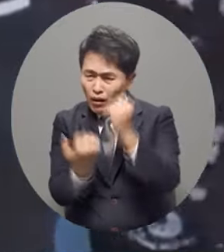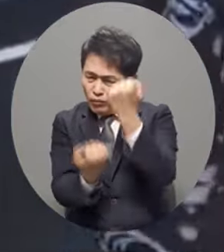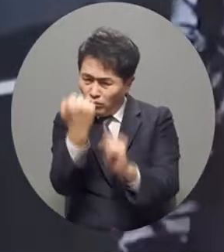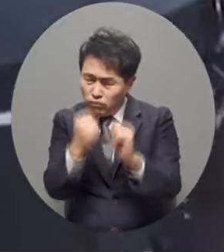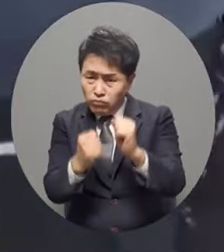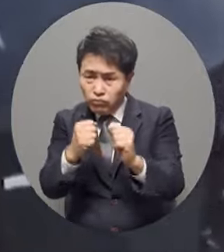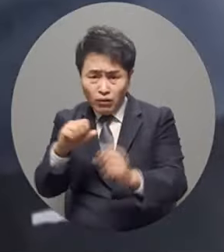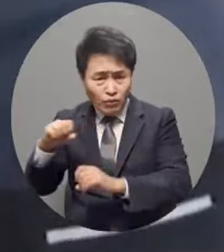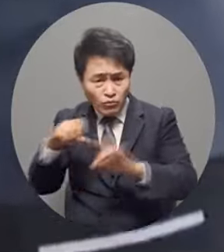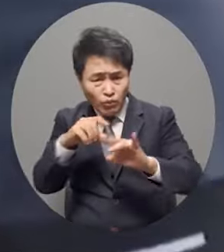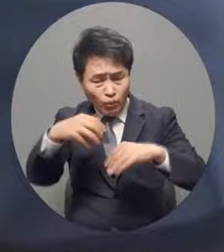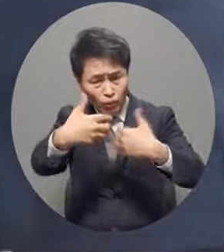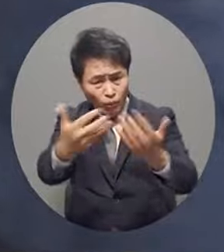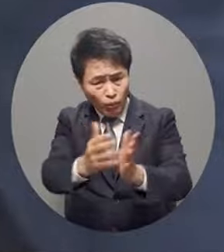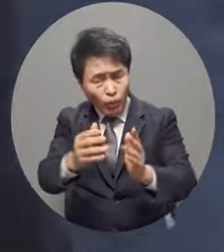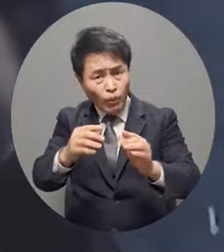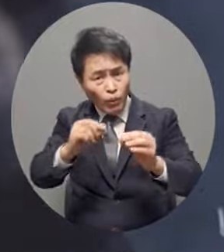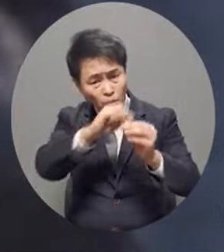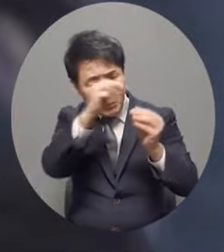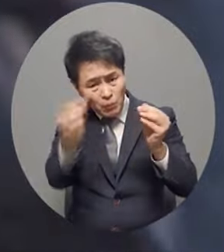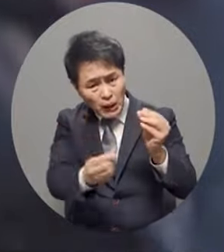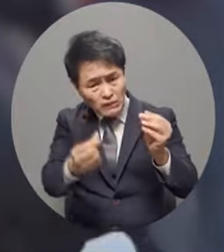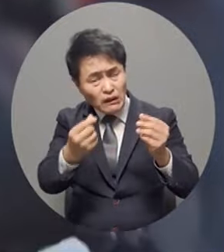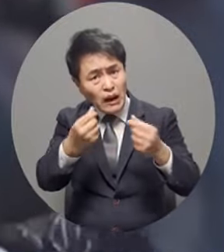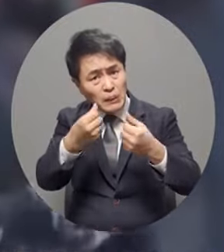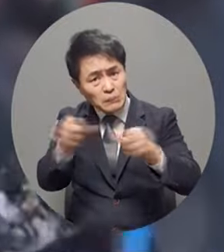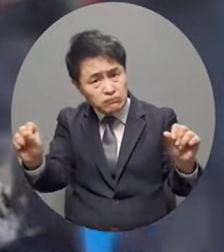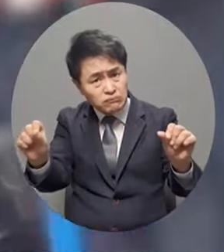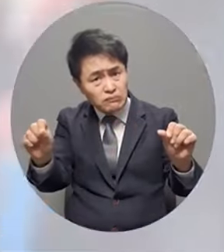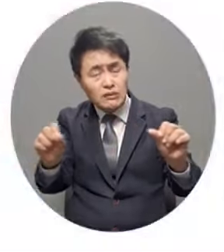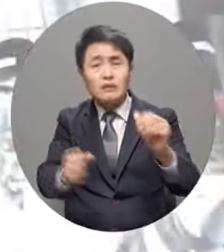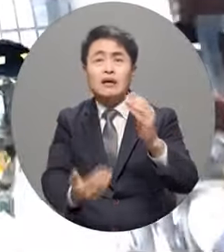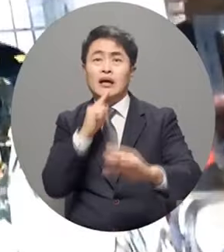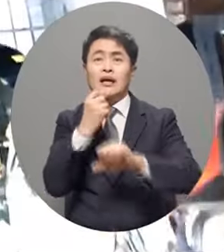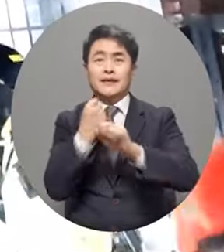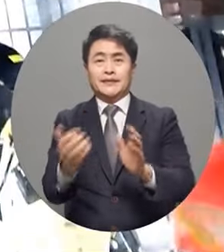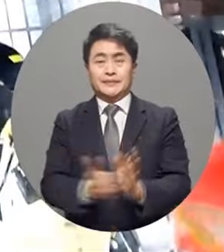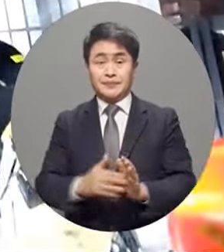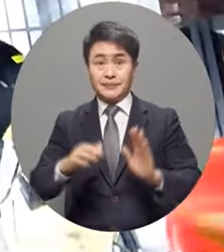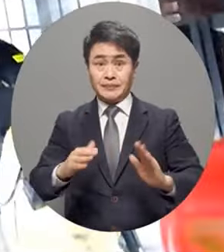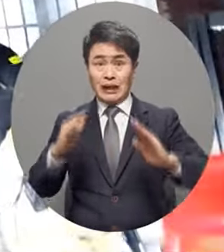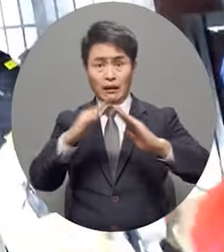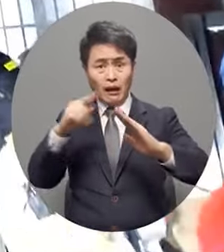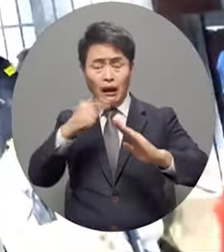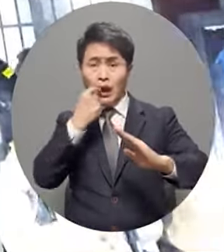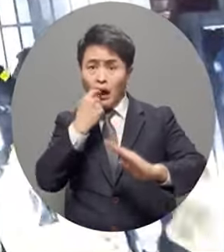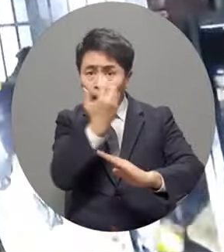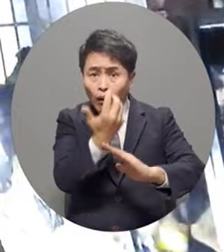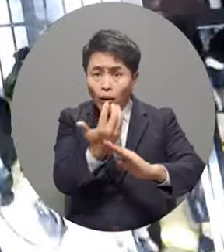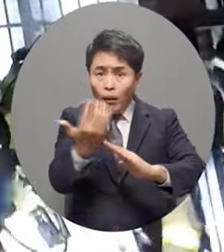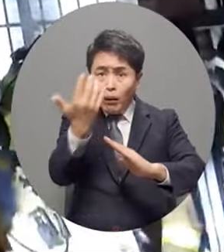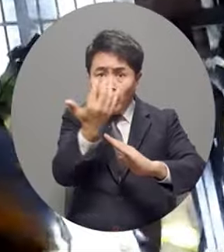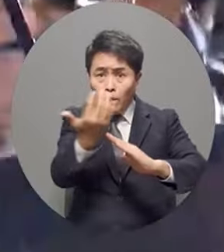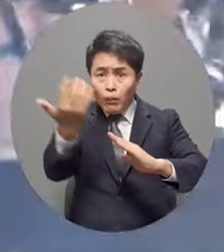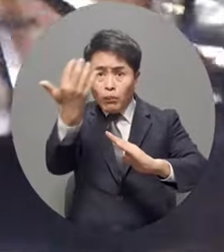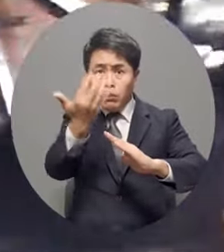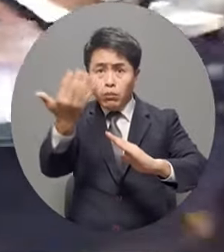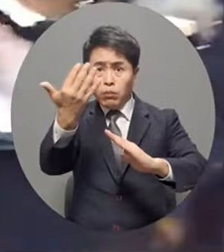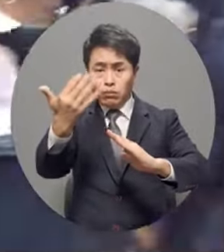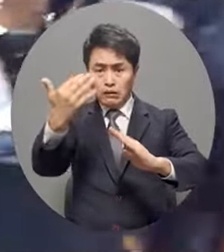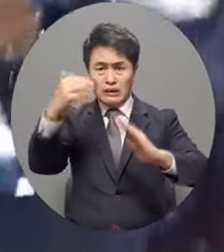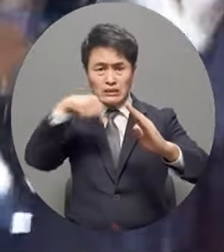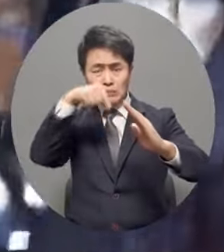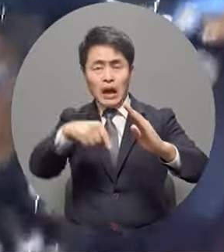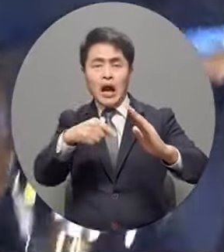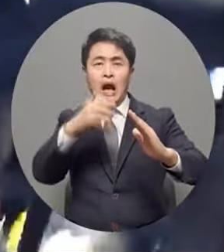동력을 전달하는 구동벨트가 끊어져 고장이 났다고 밝혔습니다. 지붕 위로 연기가 끊임없이 솟구치고 집 안은